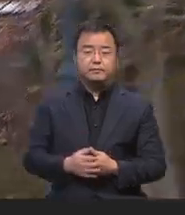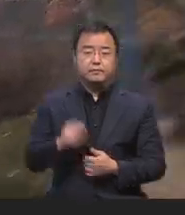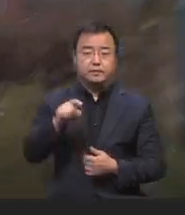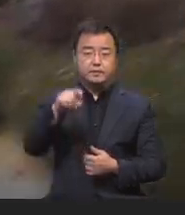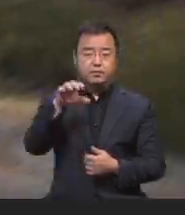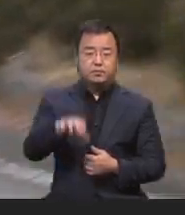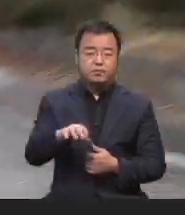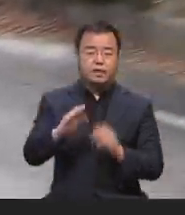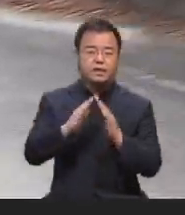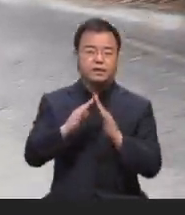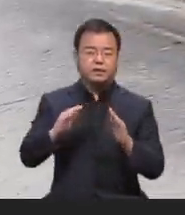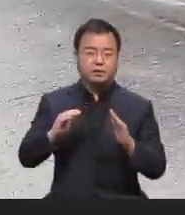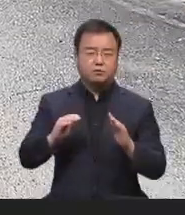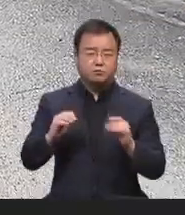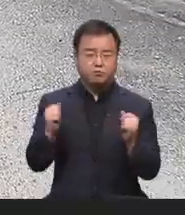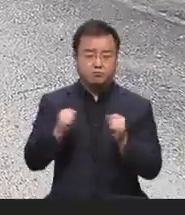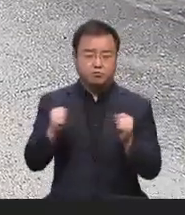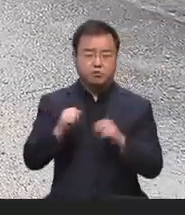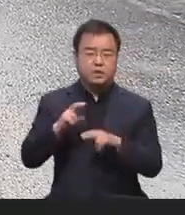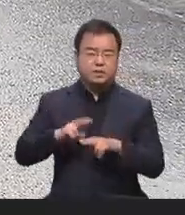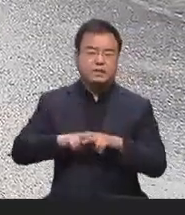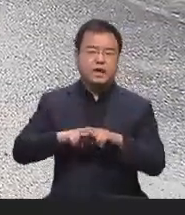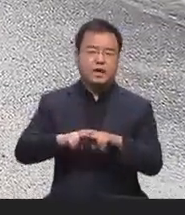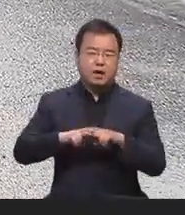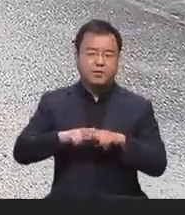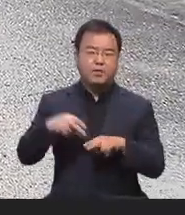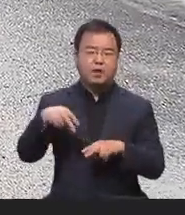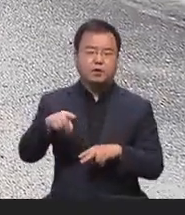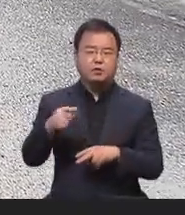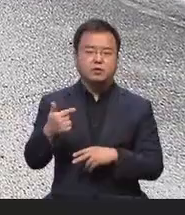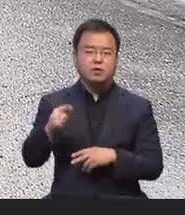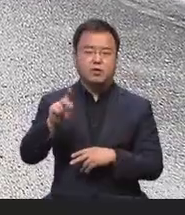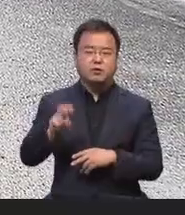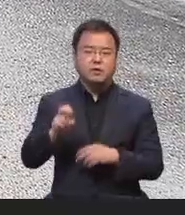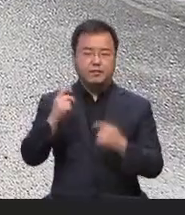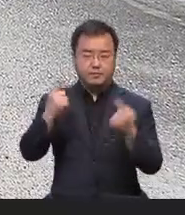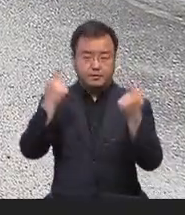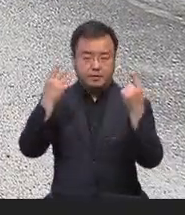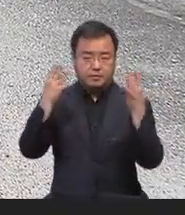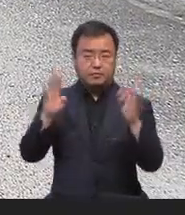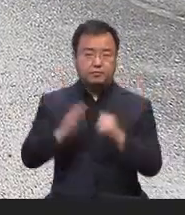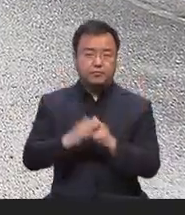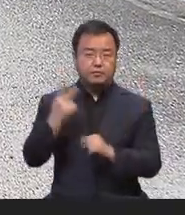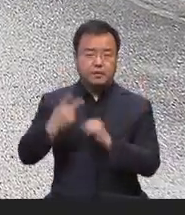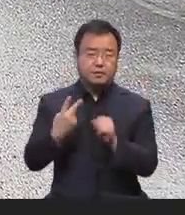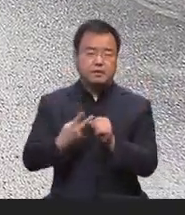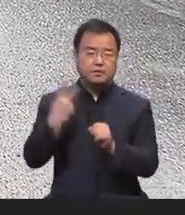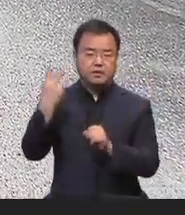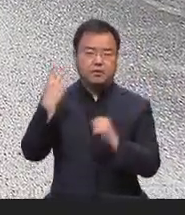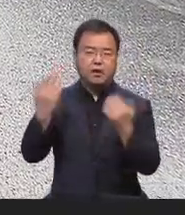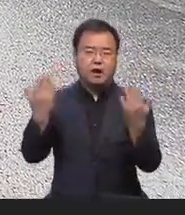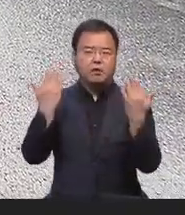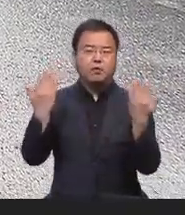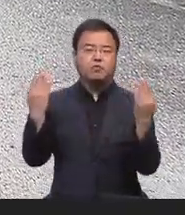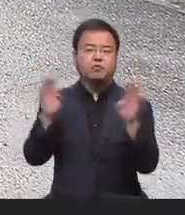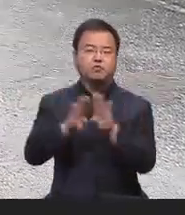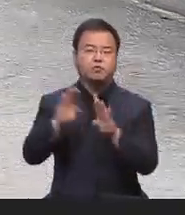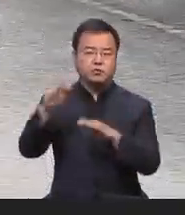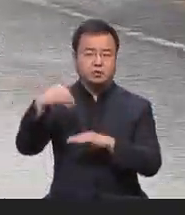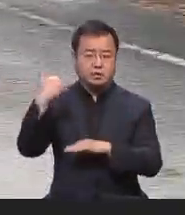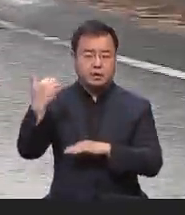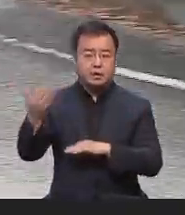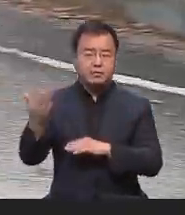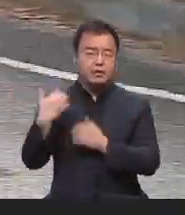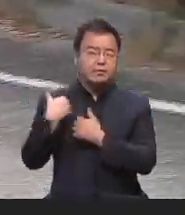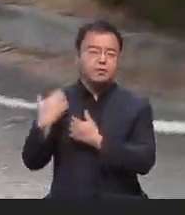이것은 전북 남원에 있는 서남대학교 부지 입니다 재단 비리 로 2년 전 학교가 문을 닫은 뒤 그대로 방치되어 있는 모습인데요